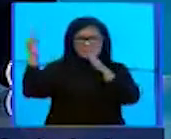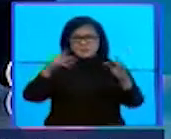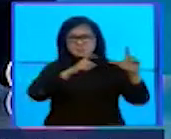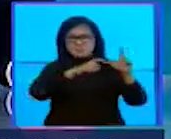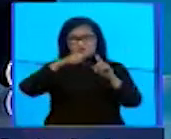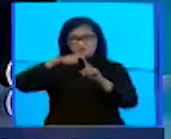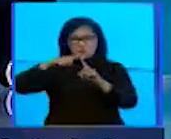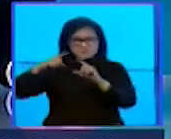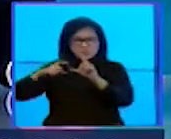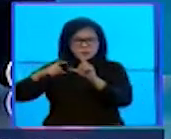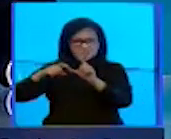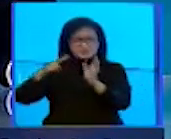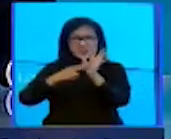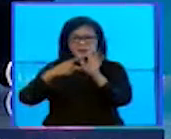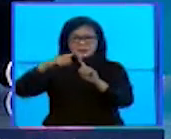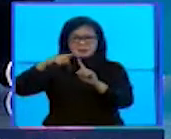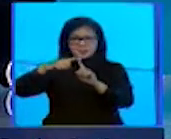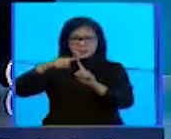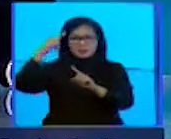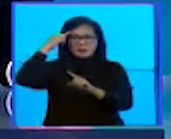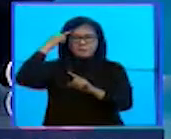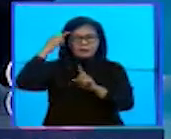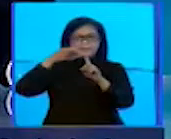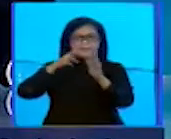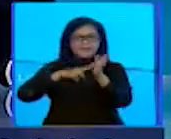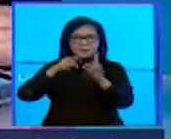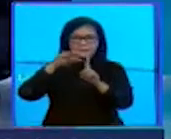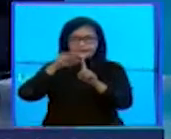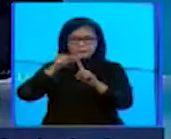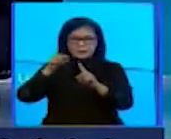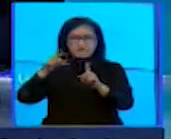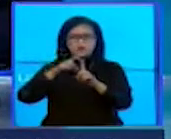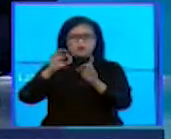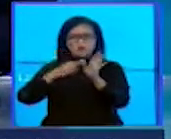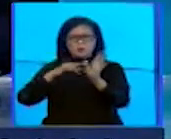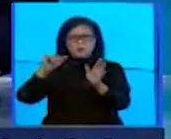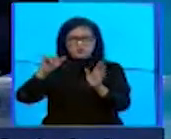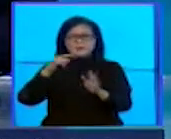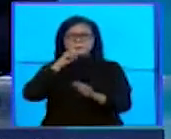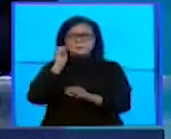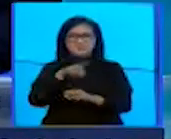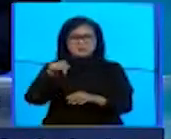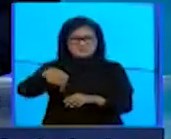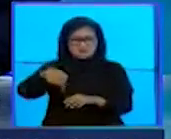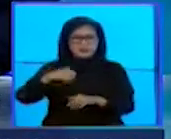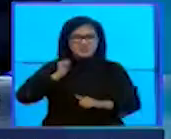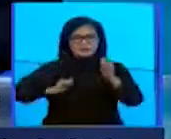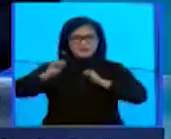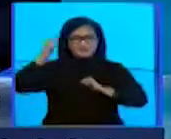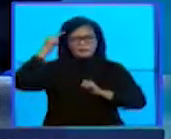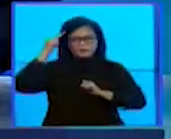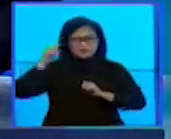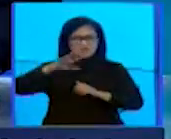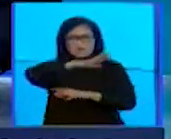NTT. Kepala BNPB Doni Monardo menilai status bencana nasional akan ditetapkan saat kegiatan pemerintahan daerah lumpuh